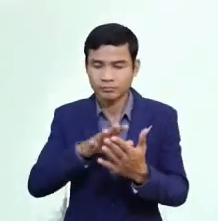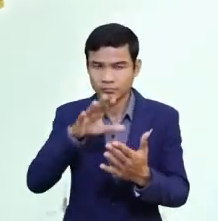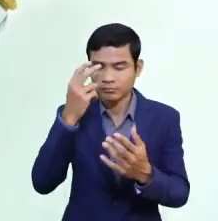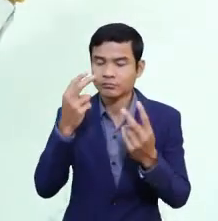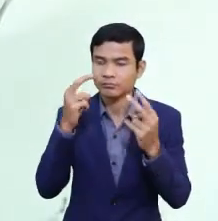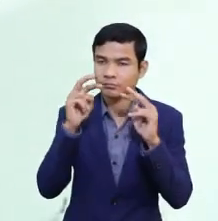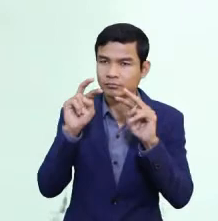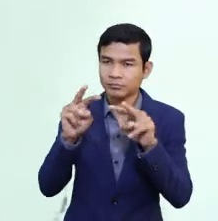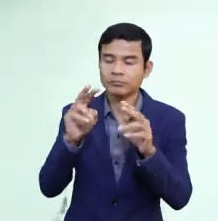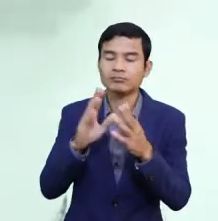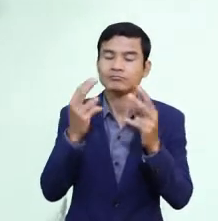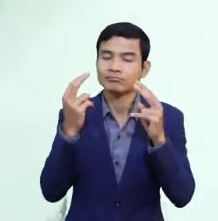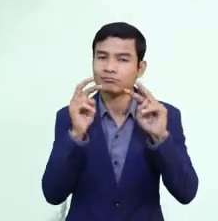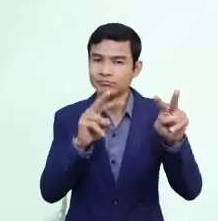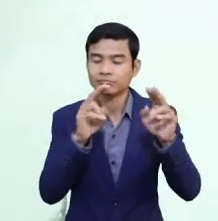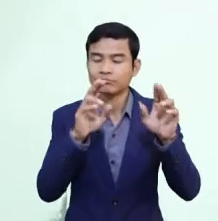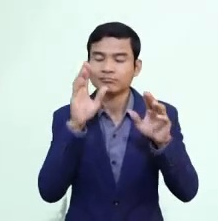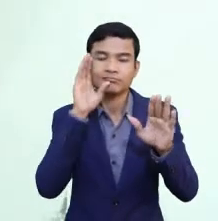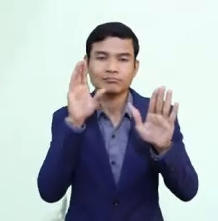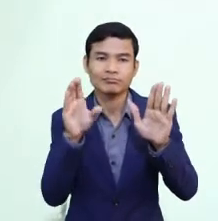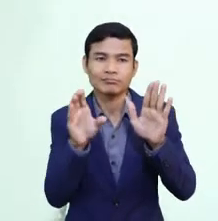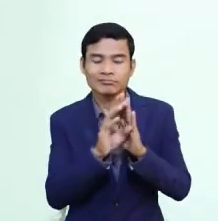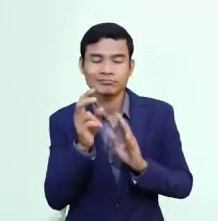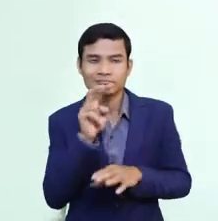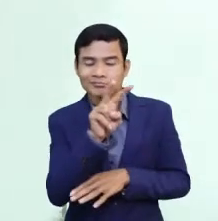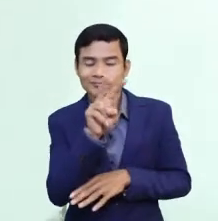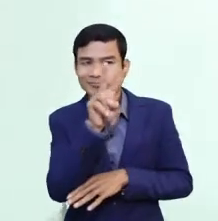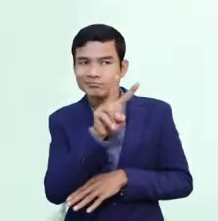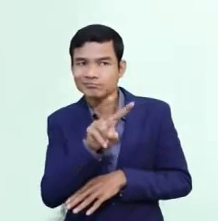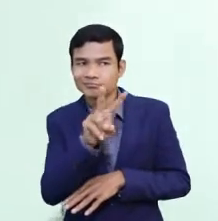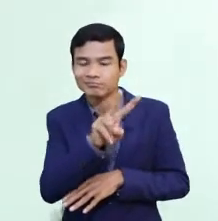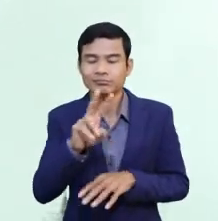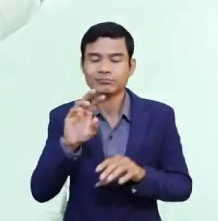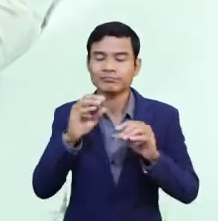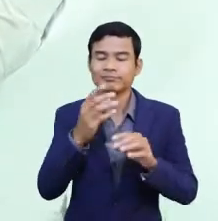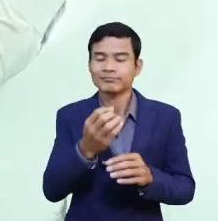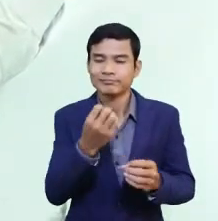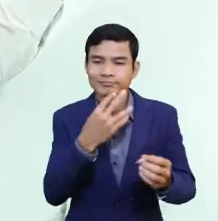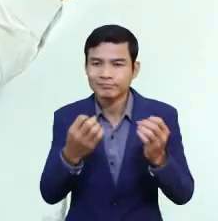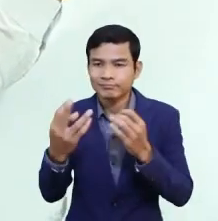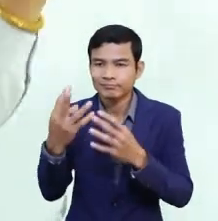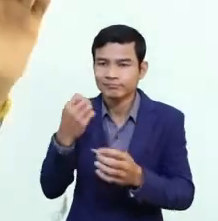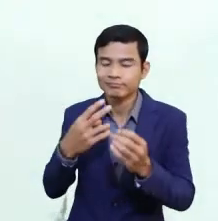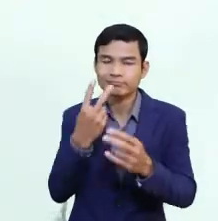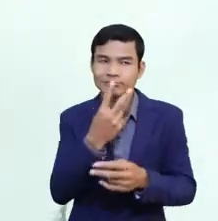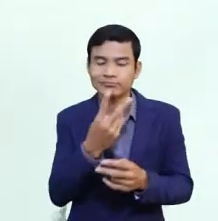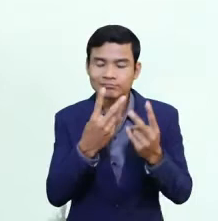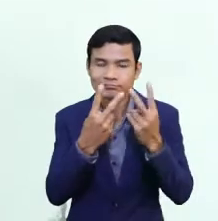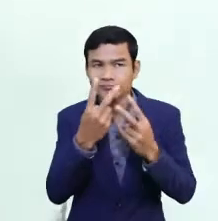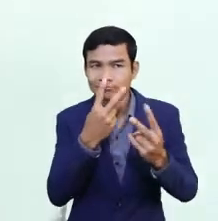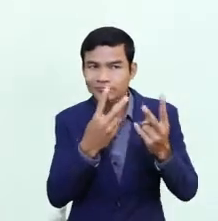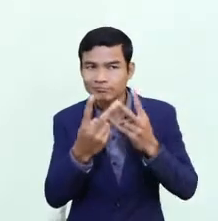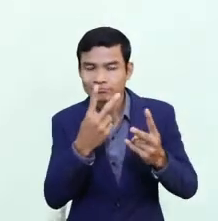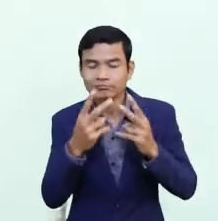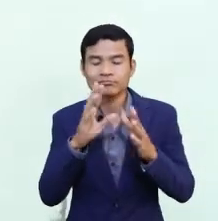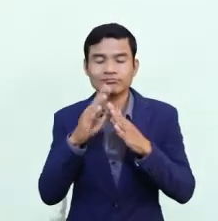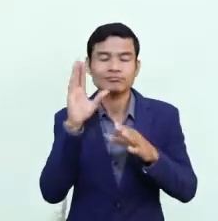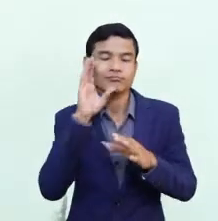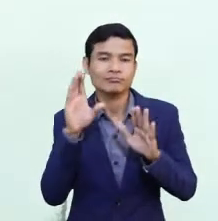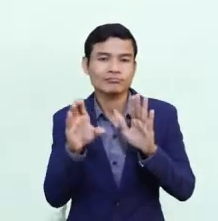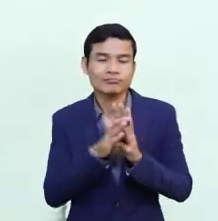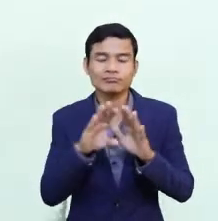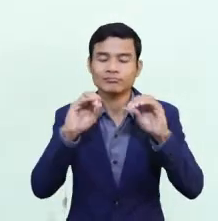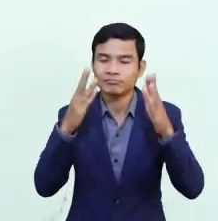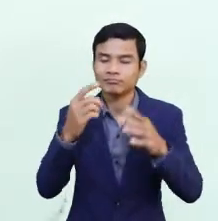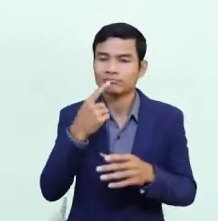mơ rụp hiệp hay con có ban trong điểm nhạc cô hay ẩm tí chà ở vậy để con ban khơi được không rụp hiệp nè chà hay nhạc cô có ban chà